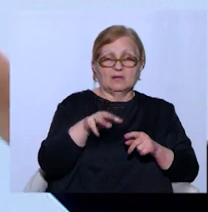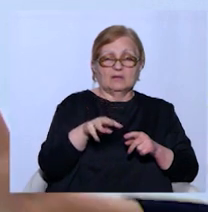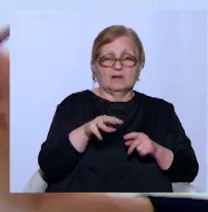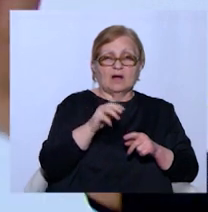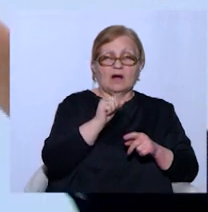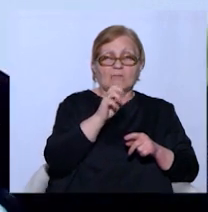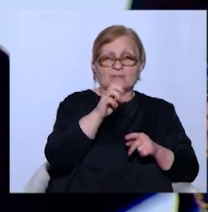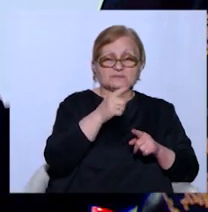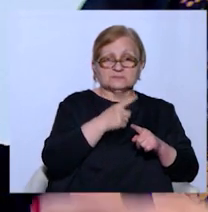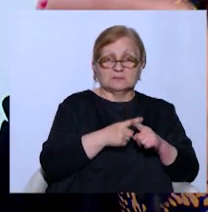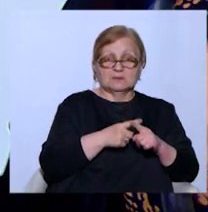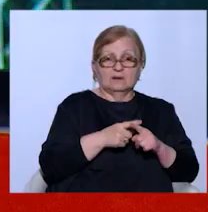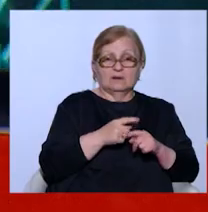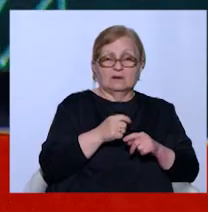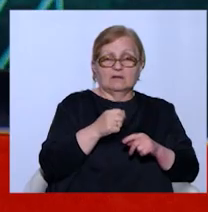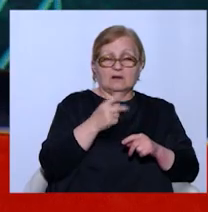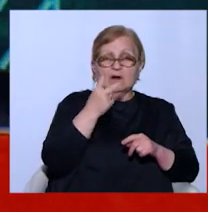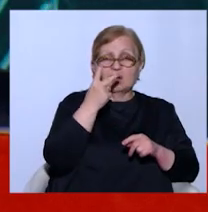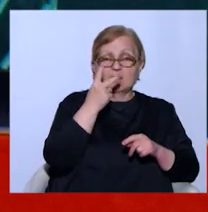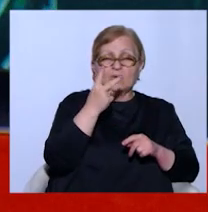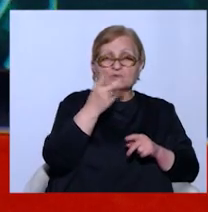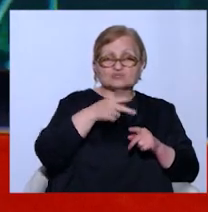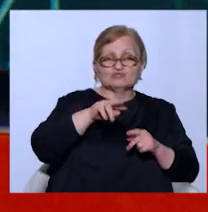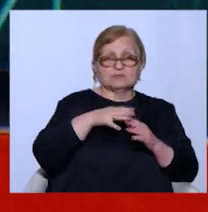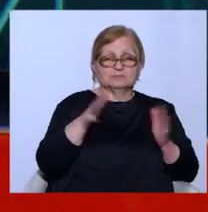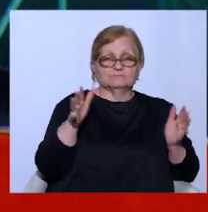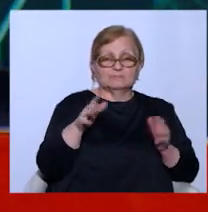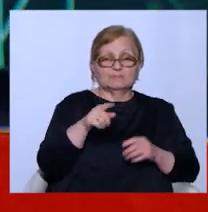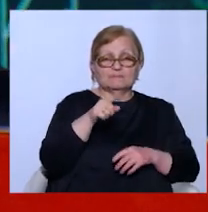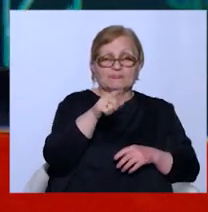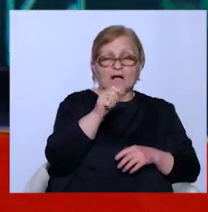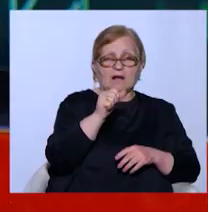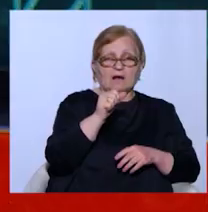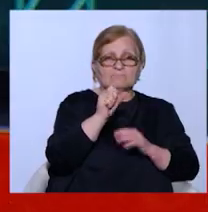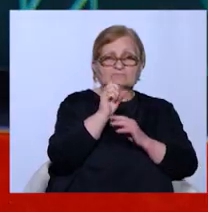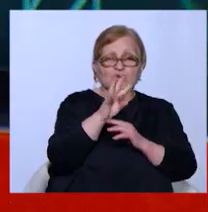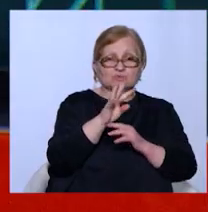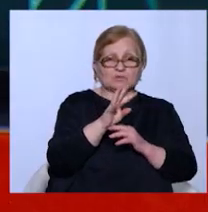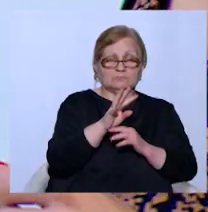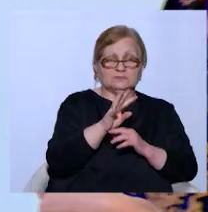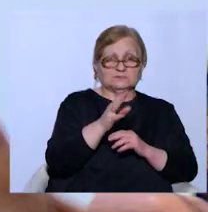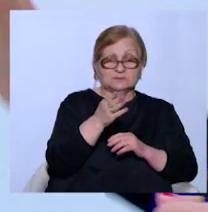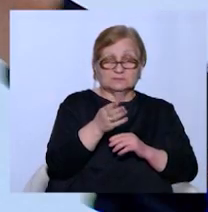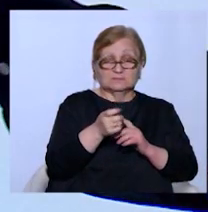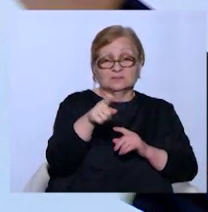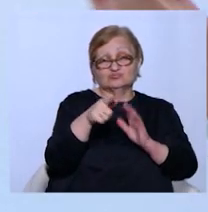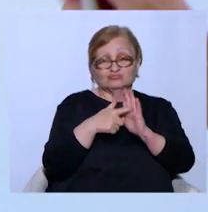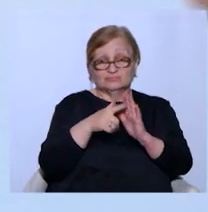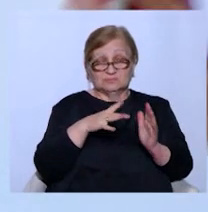AB-ს ნახევარი. ესე იგი AB არის 2ჯერ მეტი. ანუ გამოდის, რომ AB არის 14 ერთეული.